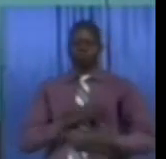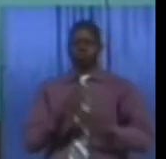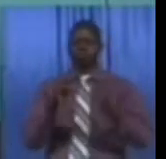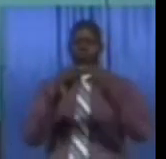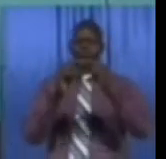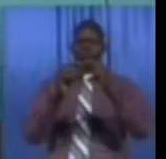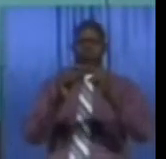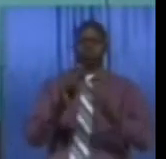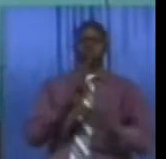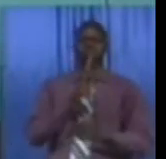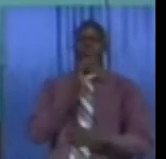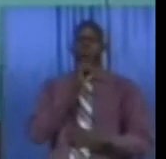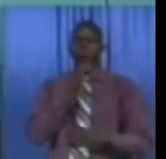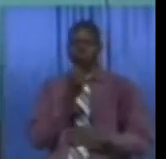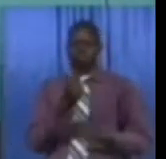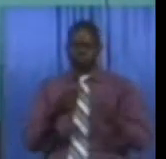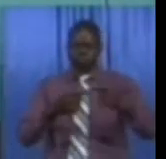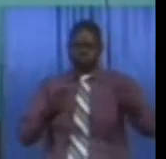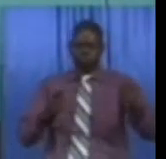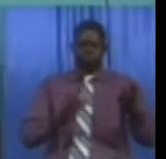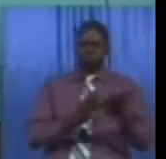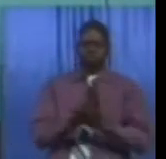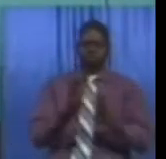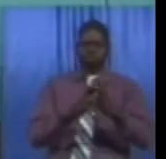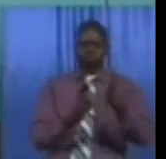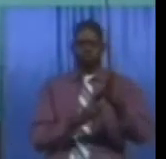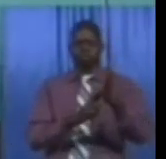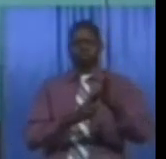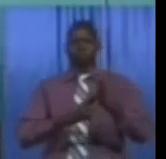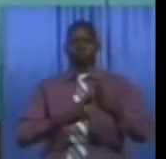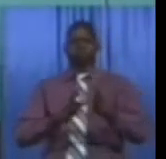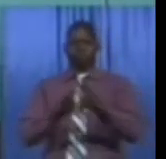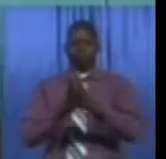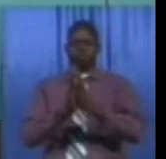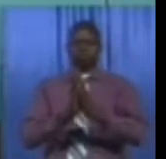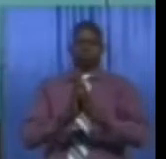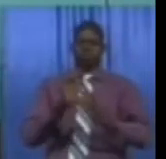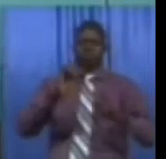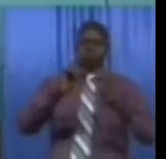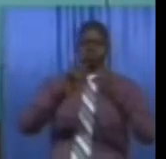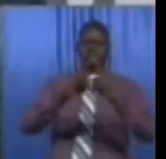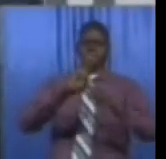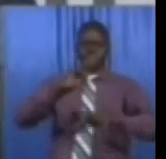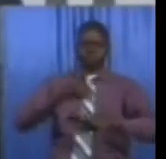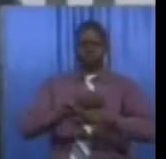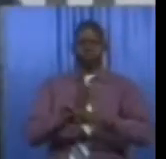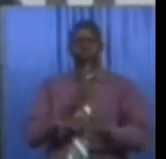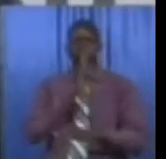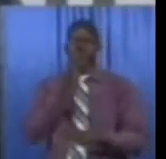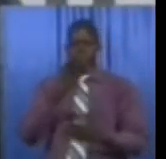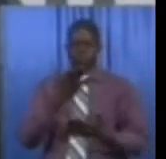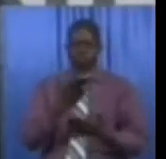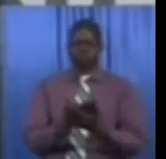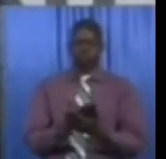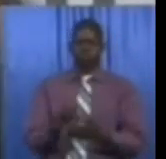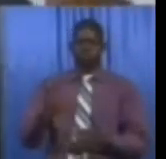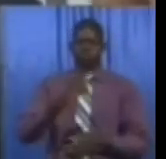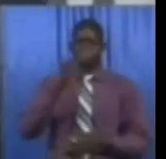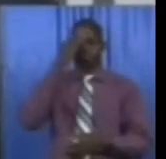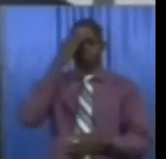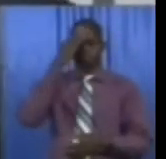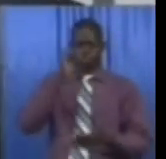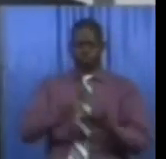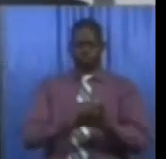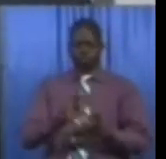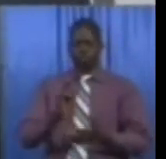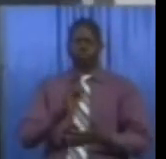en rivalité avec quelqu'un par rapport à la médiation au Mali, mais vraiment pas du tout. On est très à l'aise. Mais vous savez, ce qui se passe au